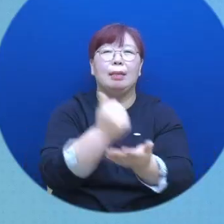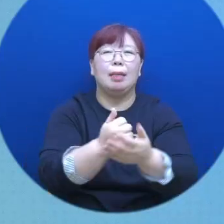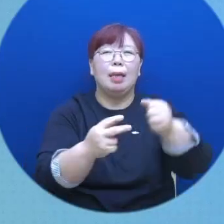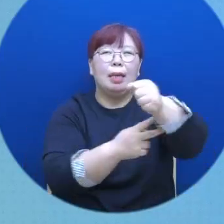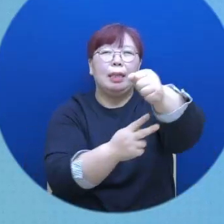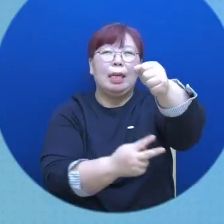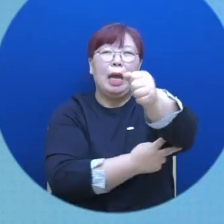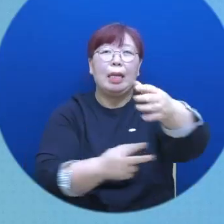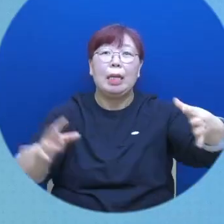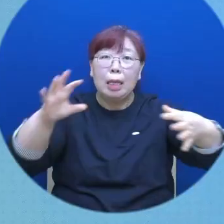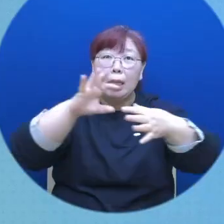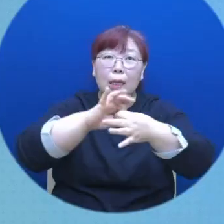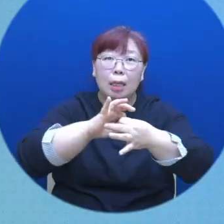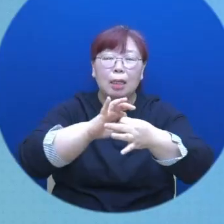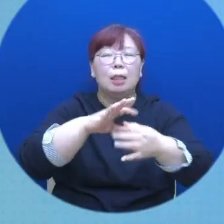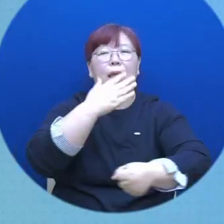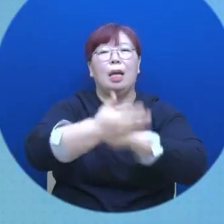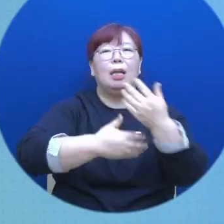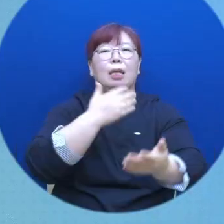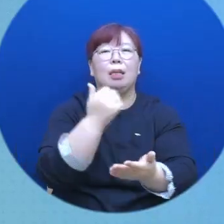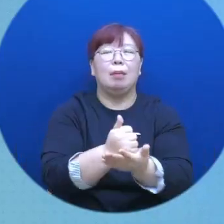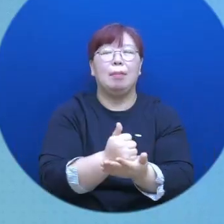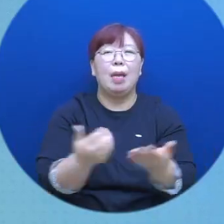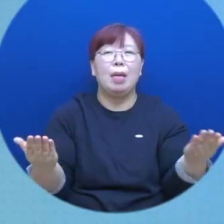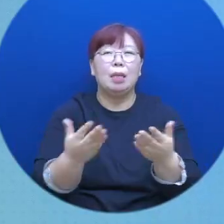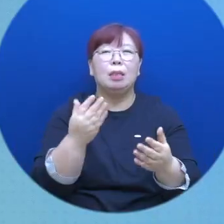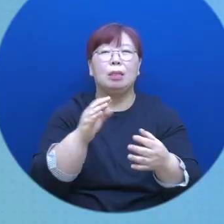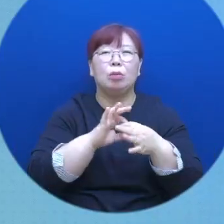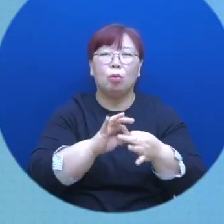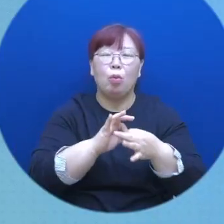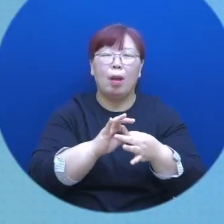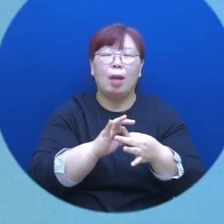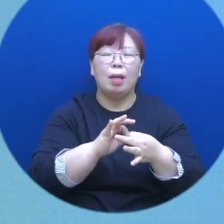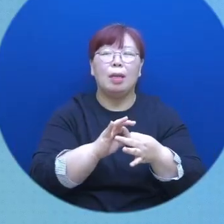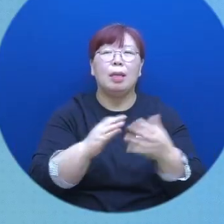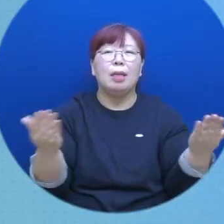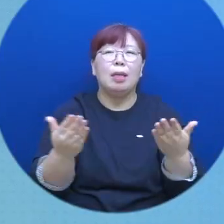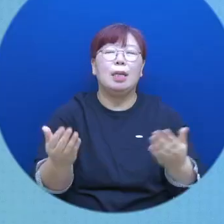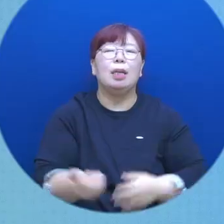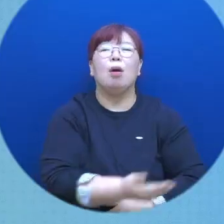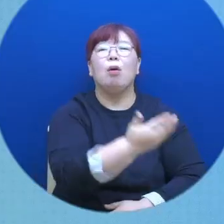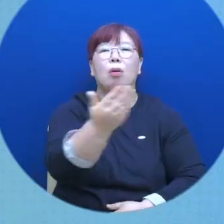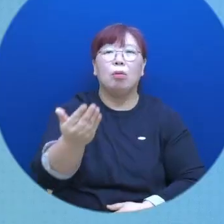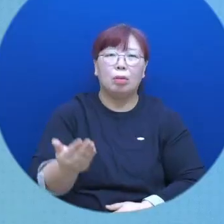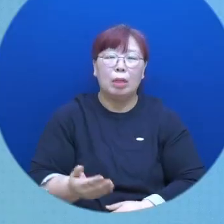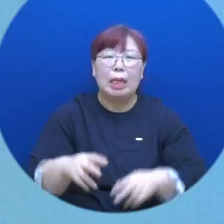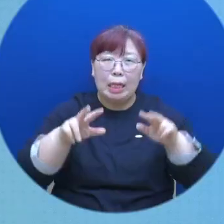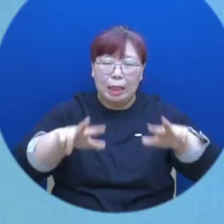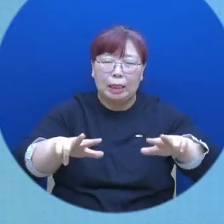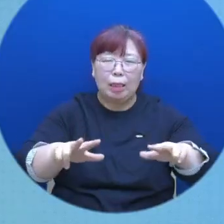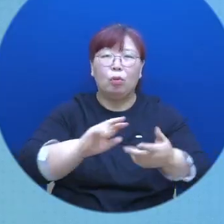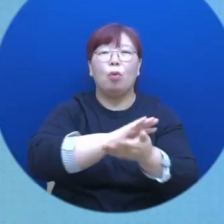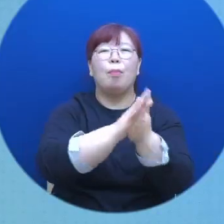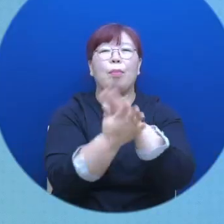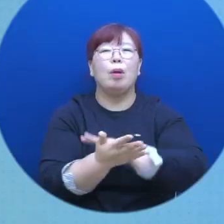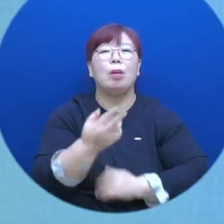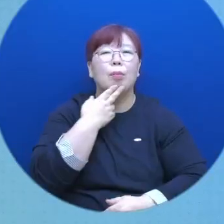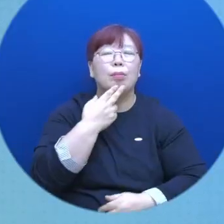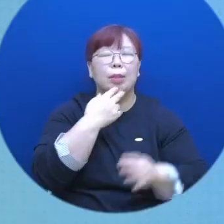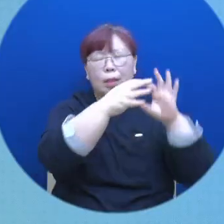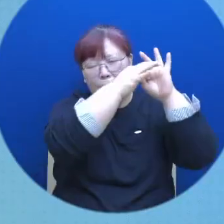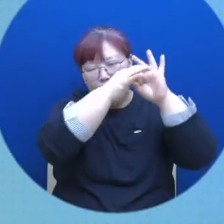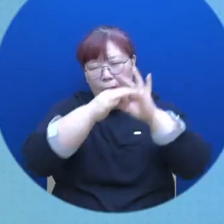하여 다리 있는 하나님의 기도를 통한 역사가 저와 여러분 가운데 이제도 변함없이